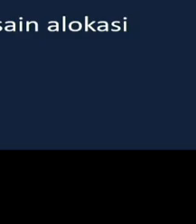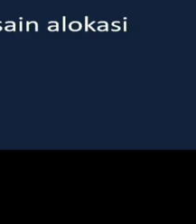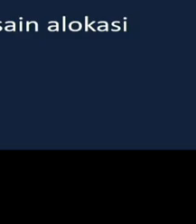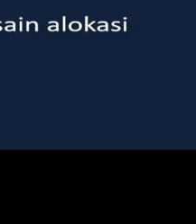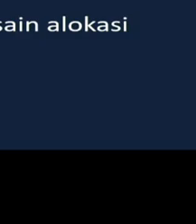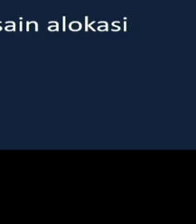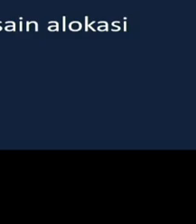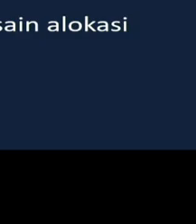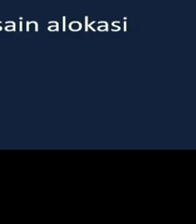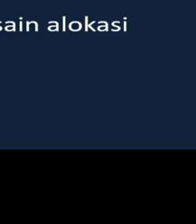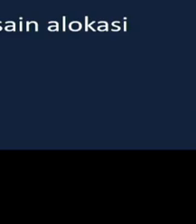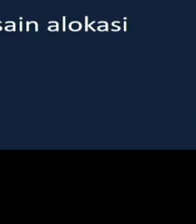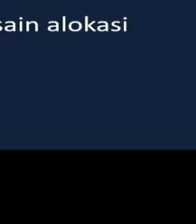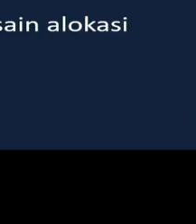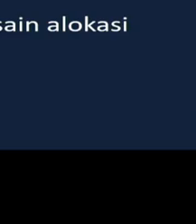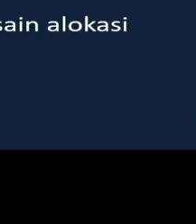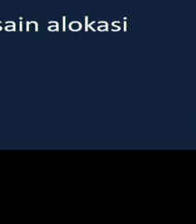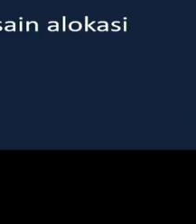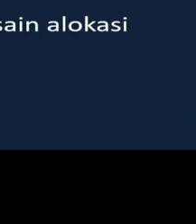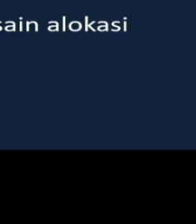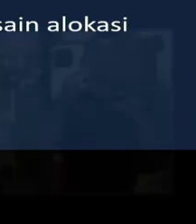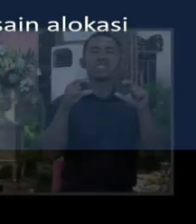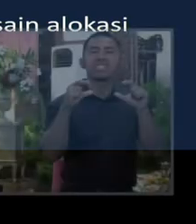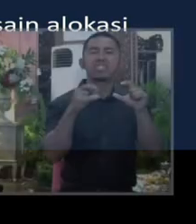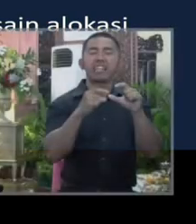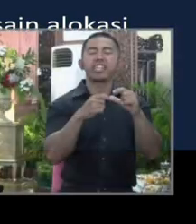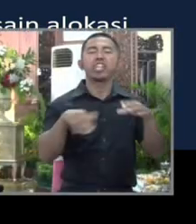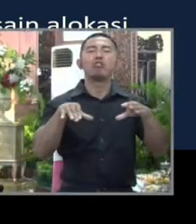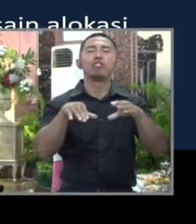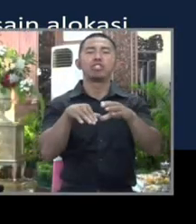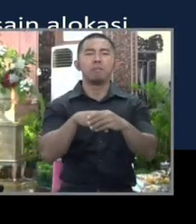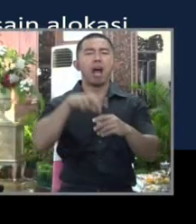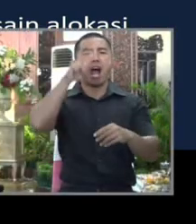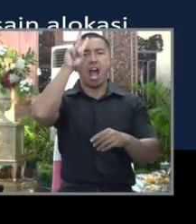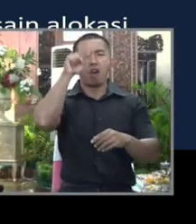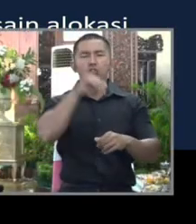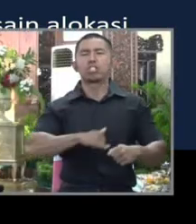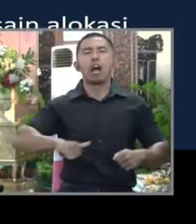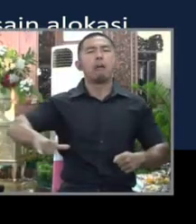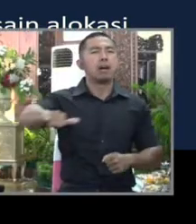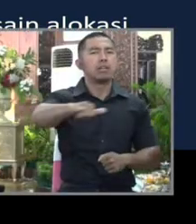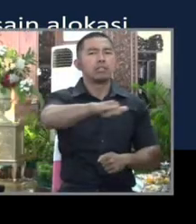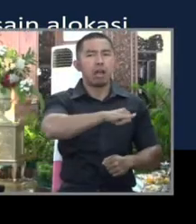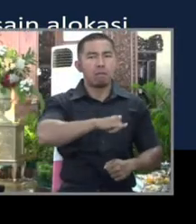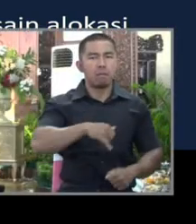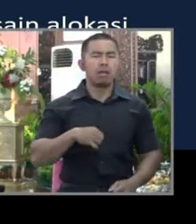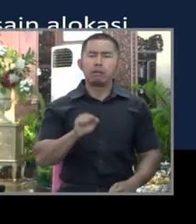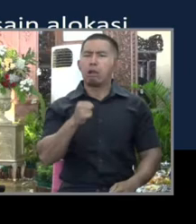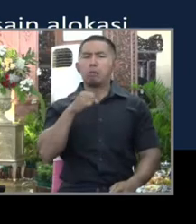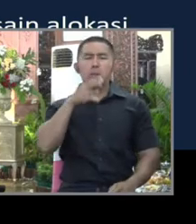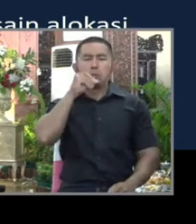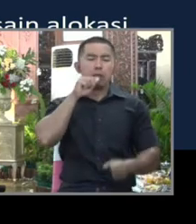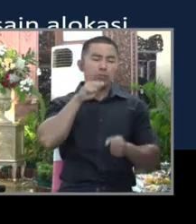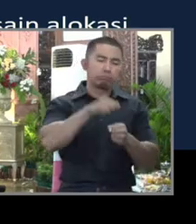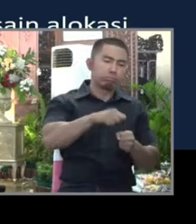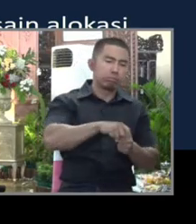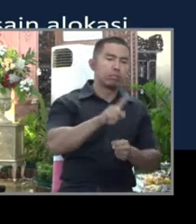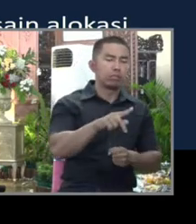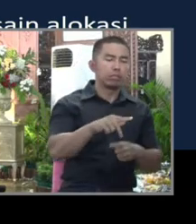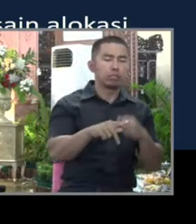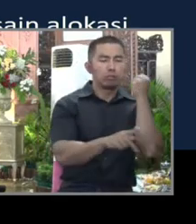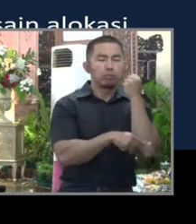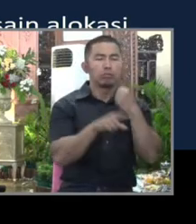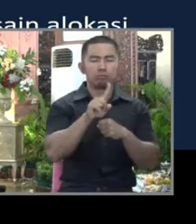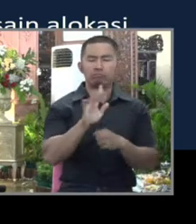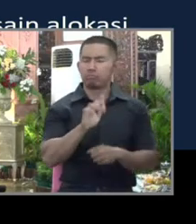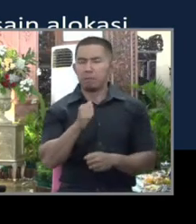strategi inklusif bareng-bareng. Sekarang enggak bisa kita hanya bicara Jepara tok, Blora tok, Tersembang tok, enggak. Ini satu